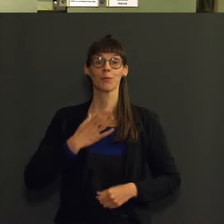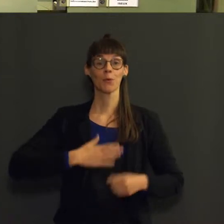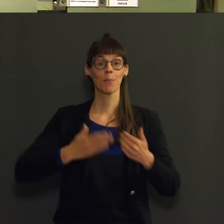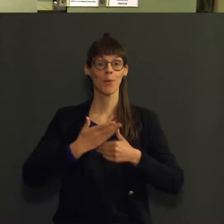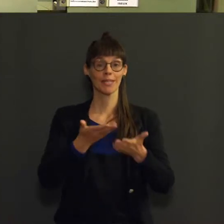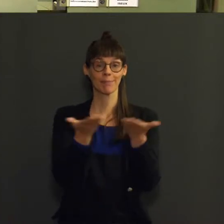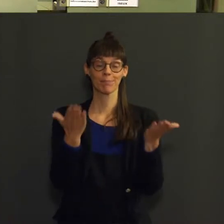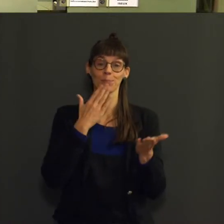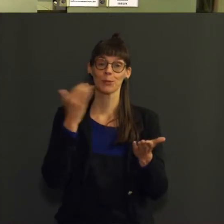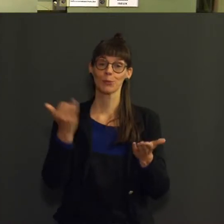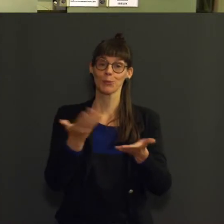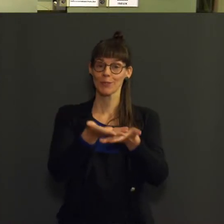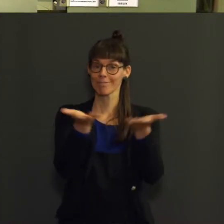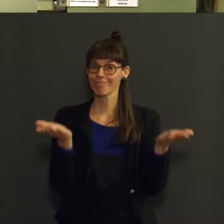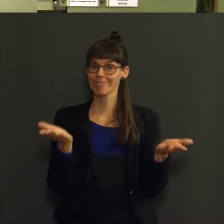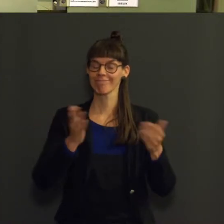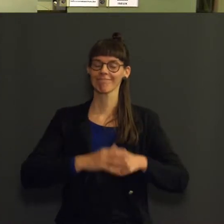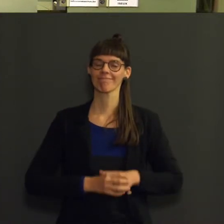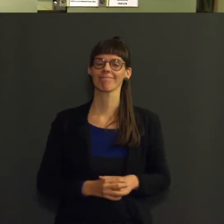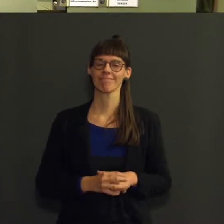Goedemorgen iedereen, bonjour tout le monde.